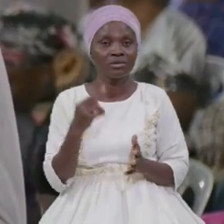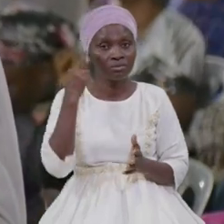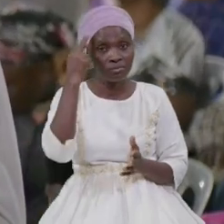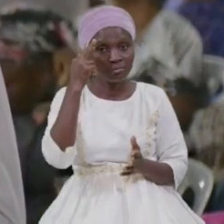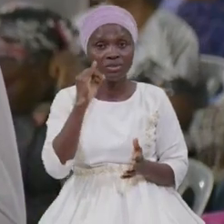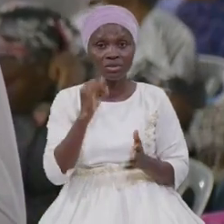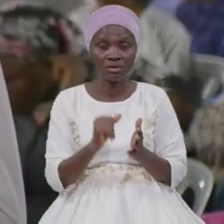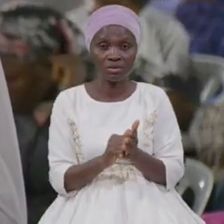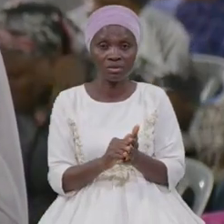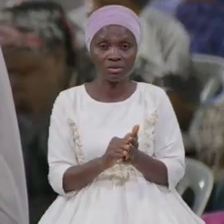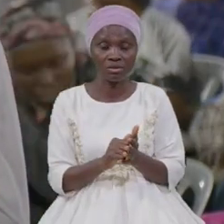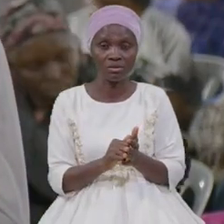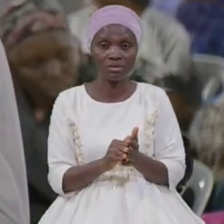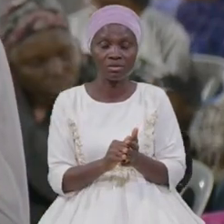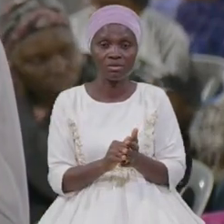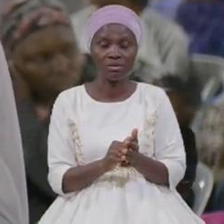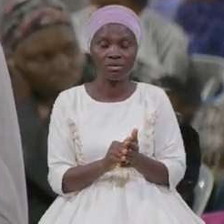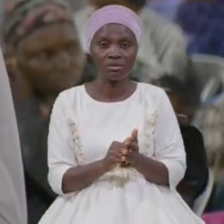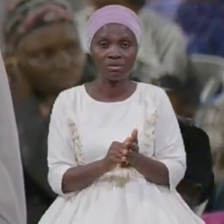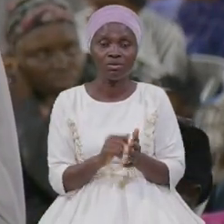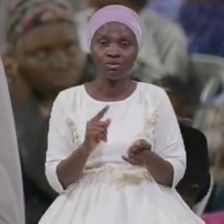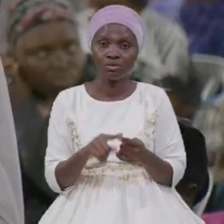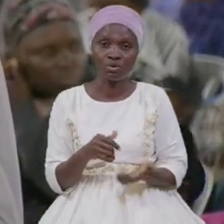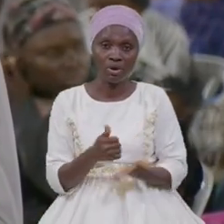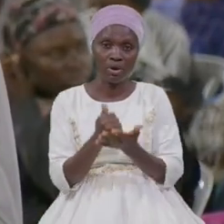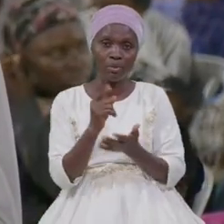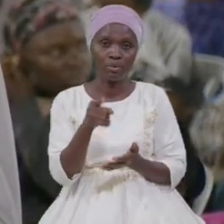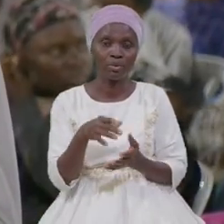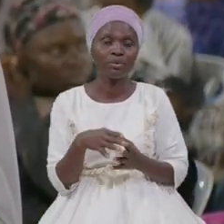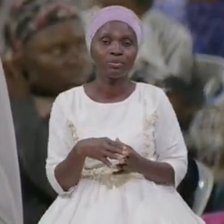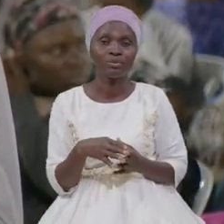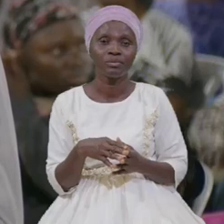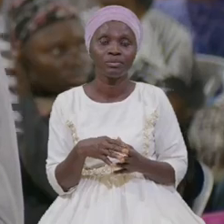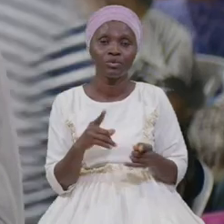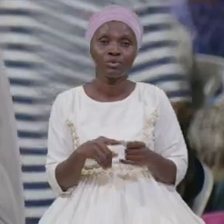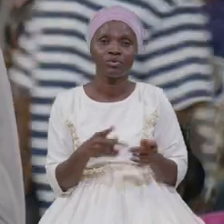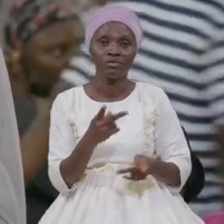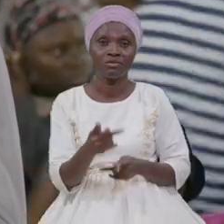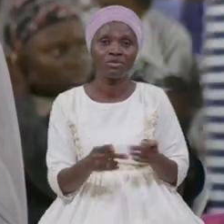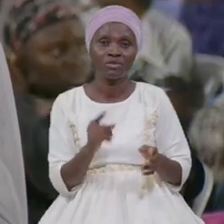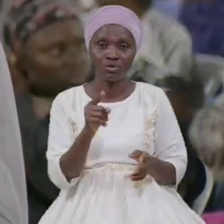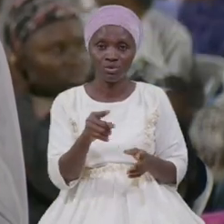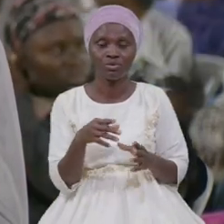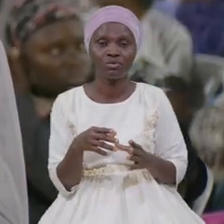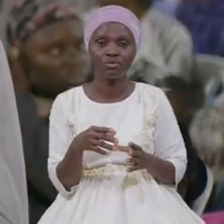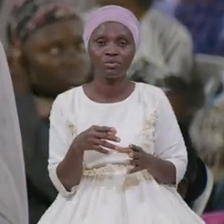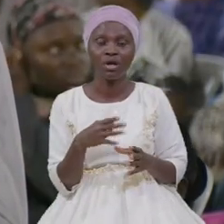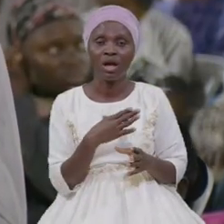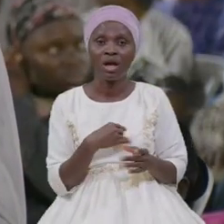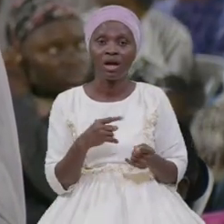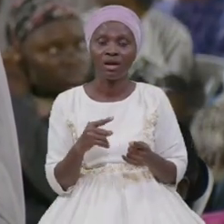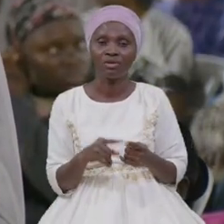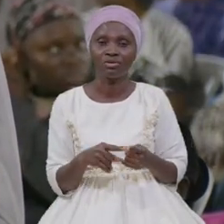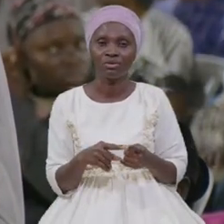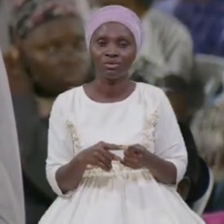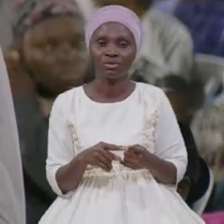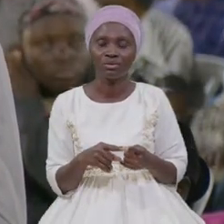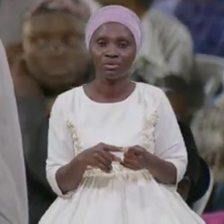cet exercice, c'est pour vous aider, vous qui avez levé la main. Nous voulons vous visiter et vous aider